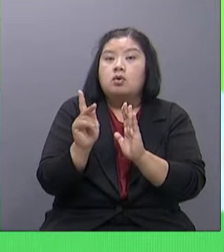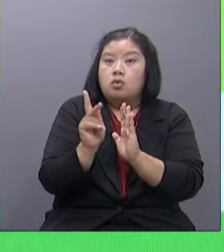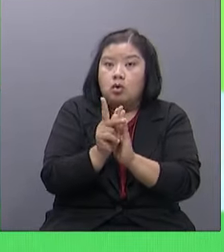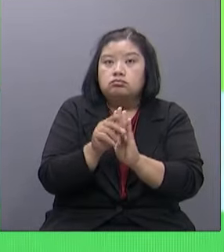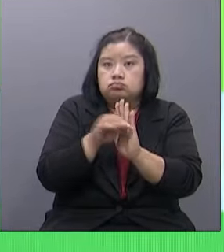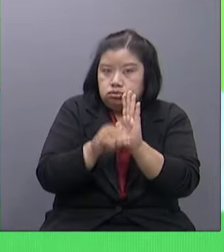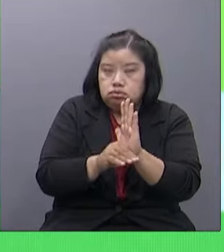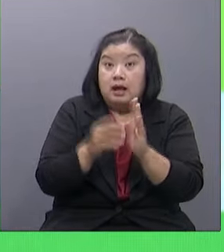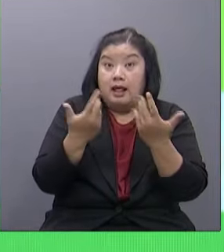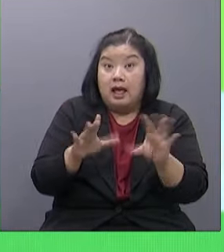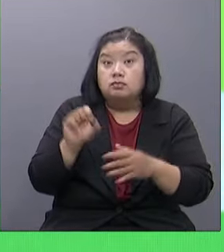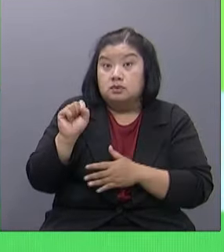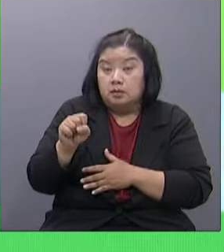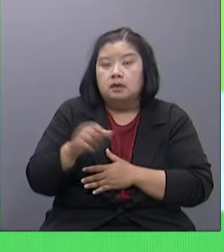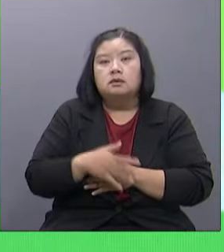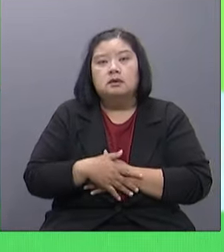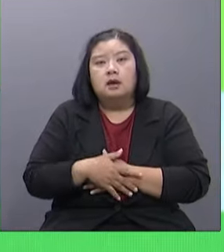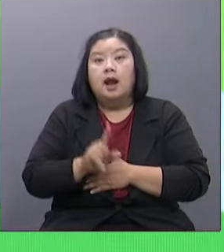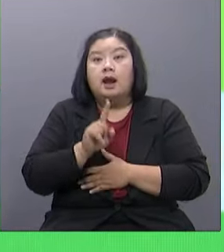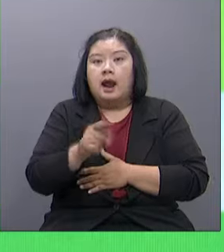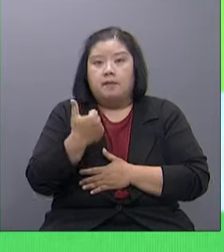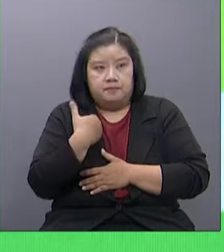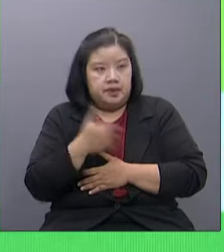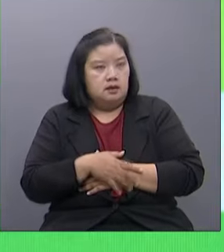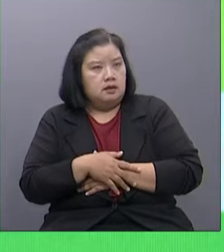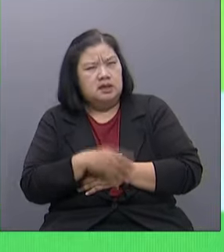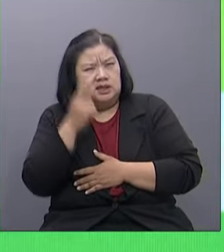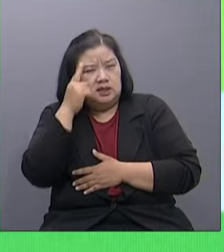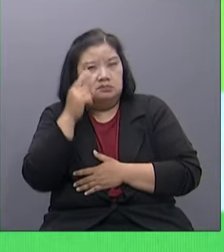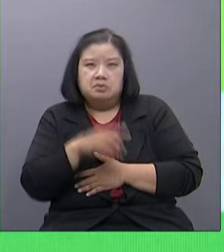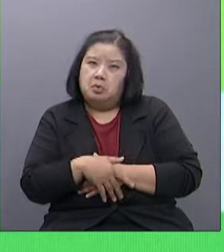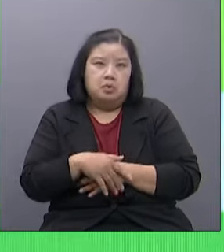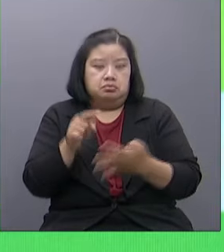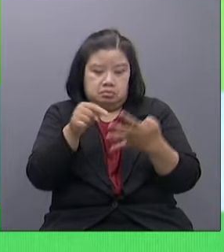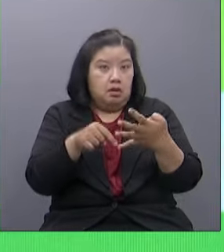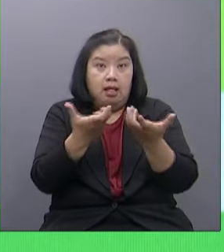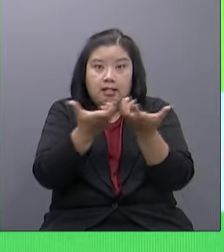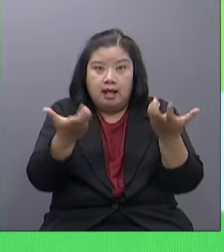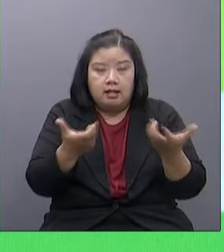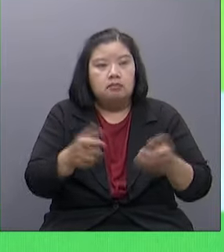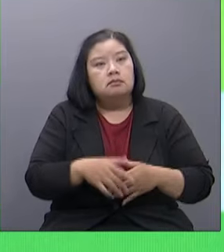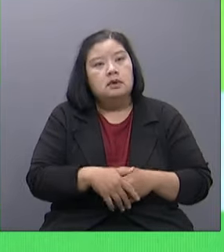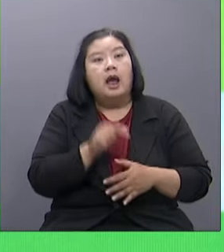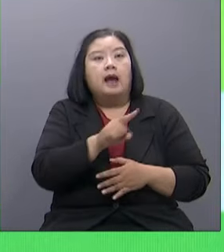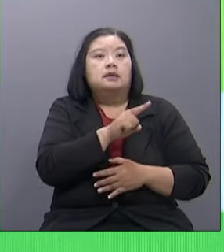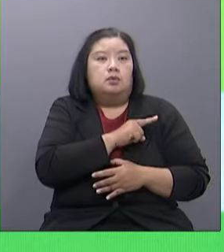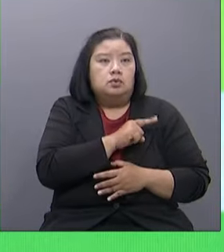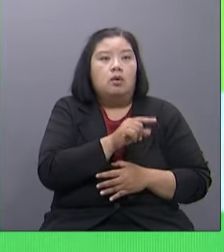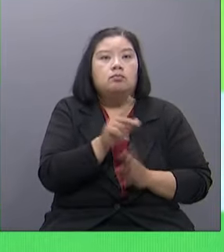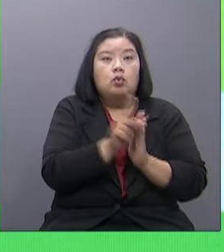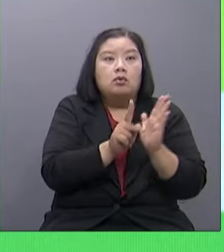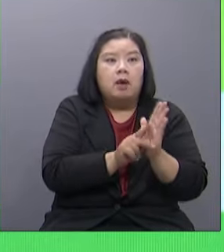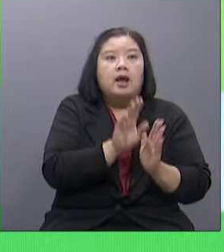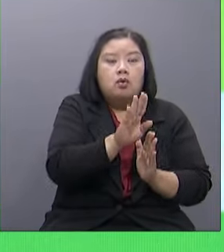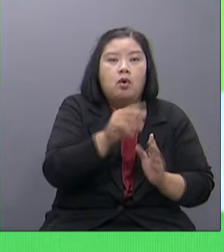กระทรวงต่างๆเนี่ยมาเรียกว่าดูแต่ละภาคส่วนมันแยกกันอยู่ณเวลานี้ร้านนึงอาจจะต้องถือกฎหมายหลายฉบับแต่จะทำ